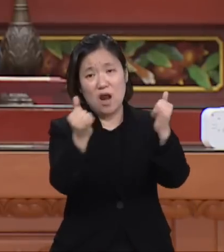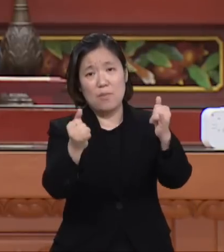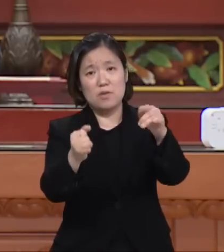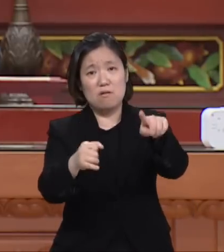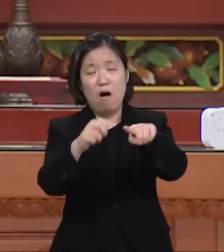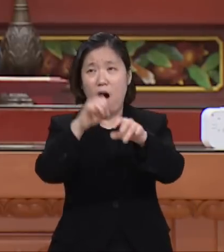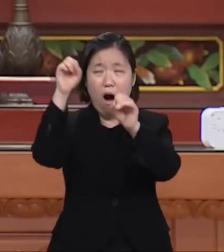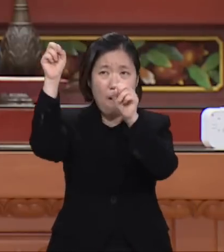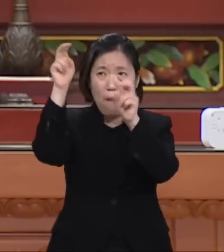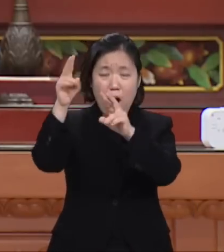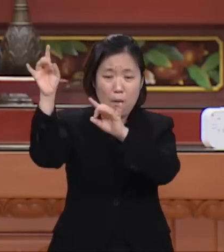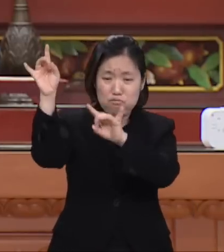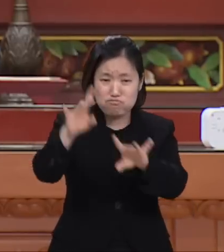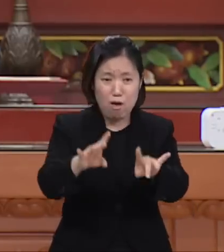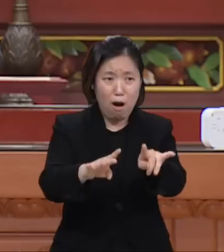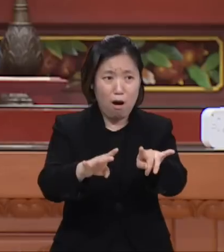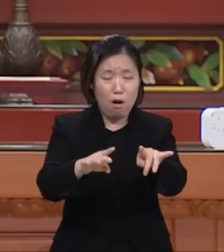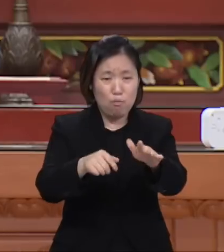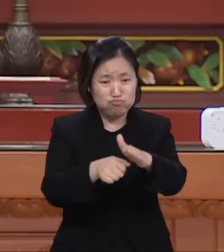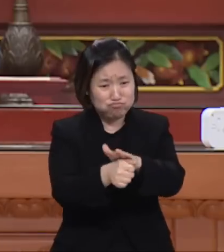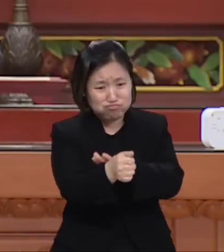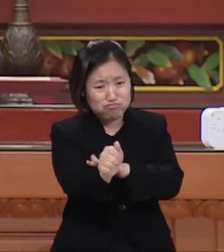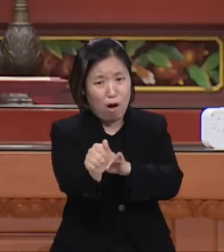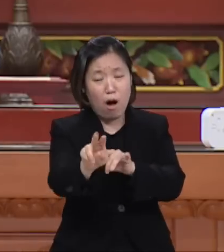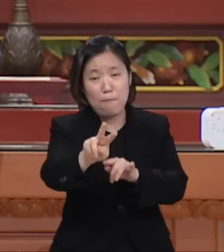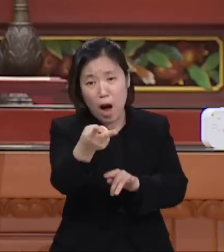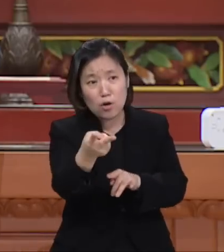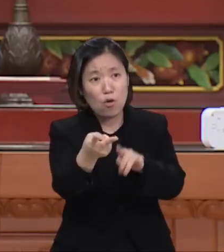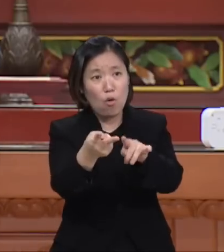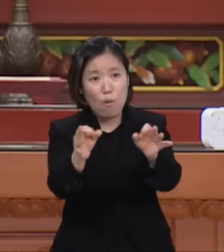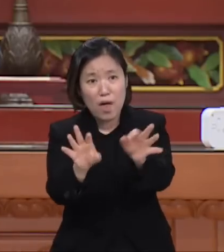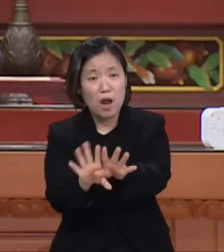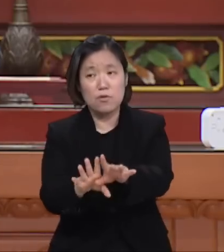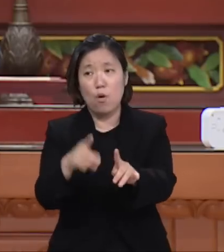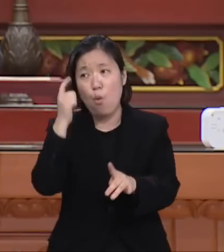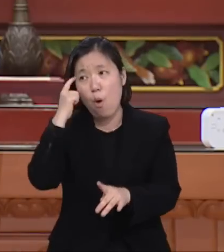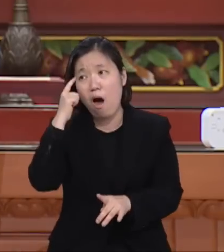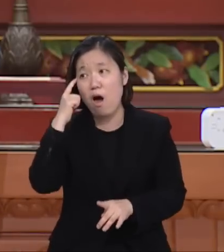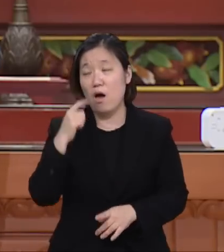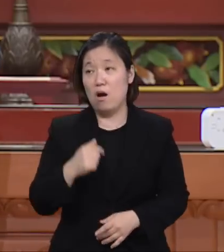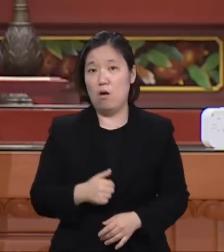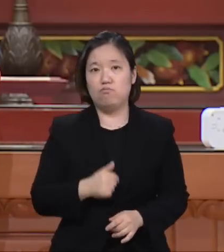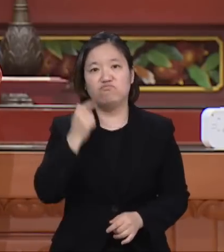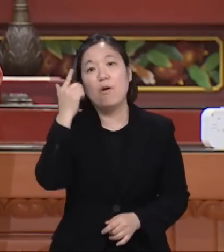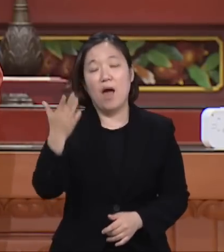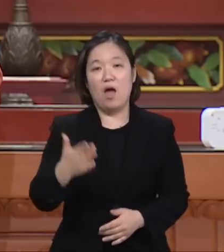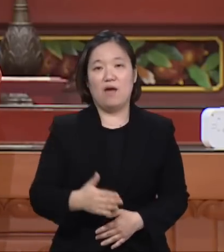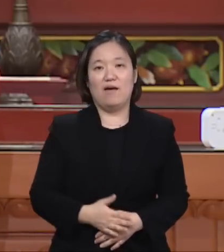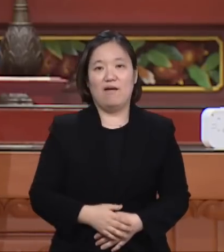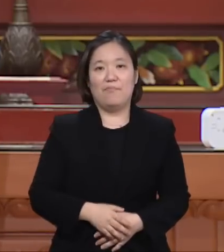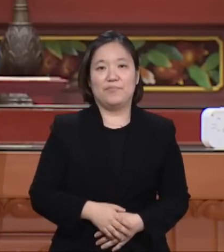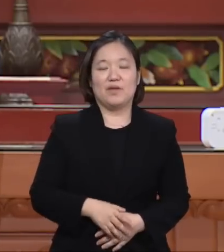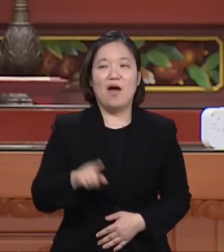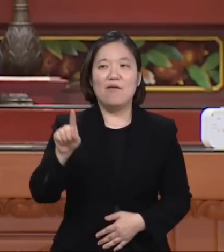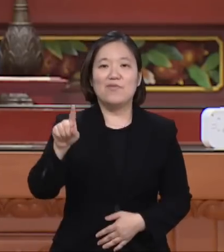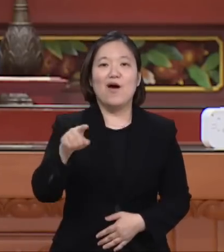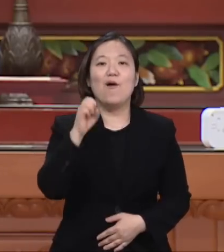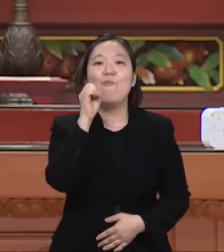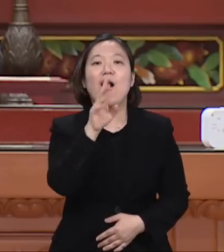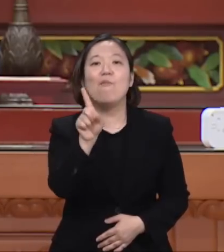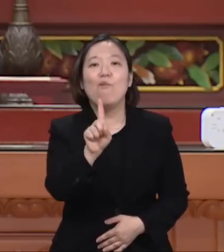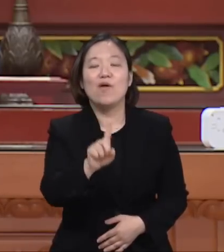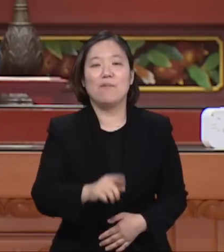맞고 구렁이가 되는 겁니까 자 여러분 우리 잘 들어야 돼요 저승사자가 하는 이야기가